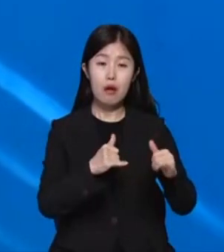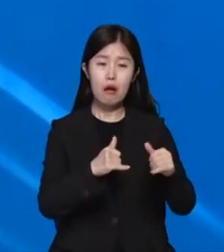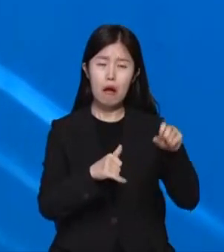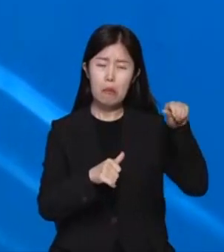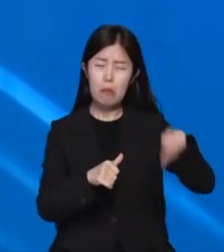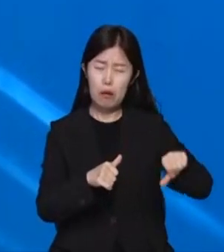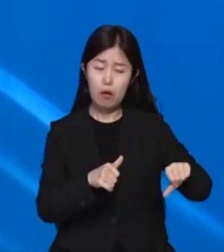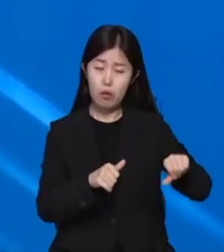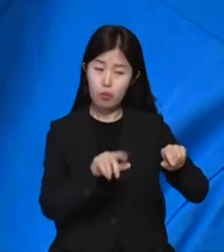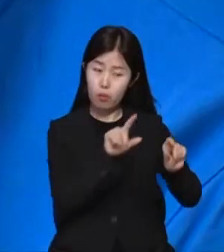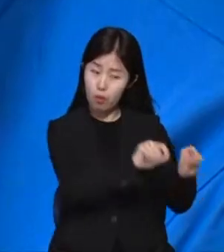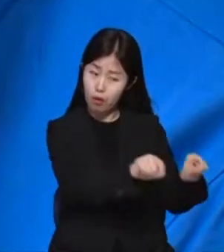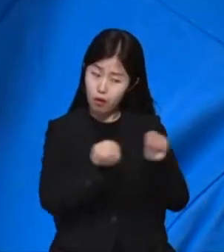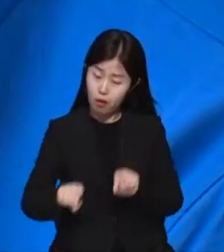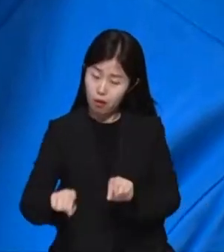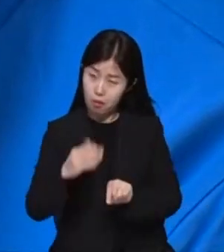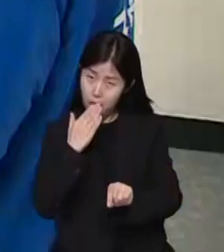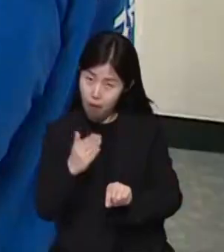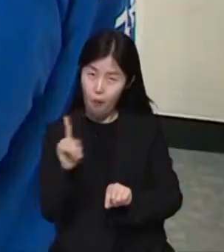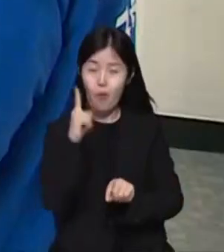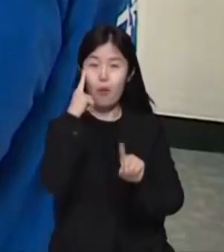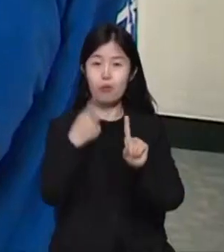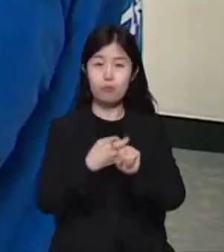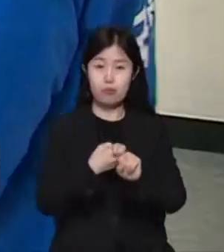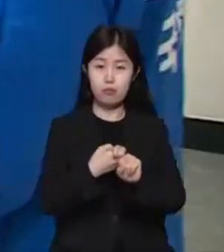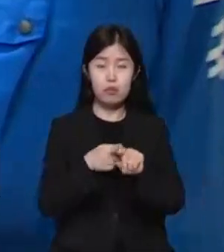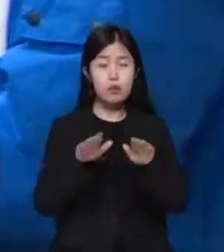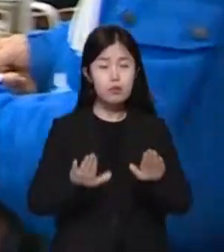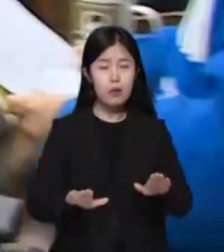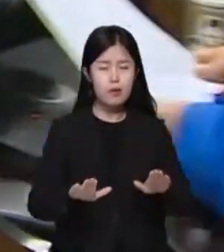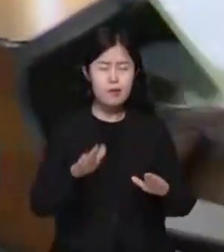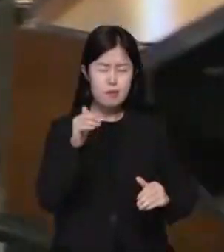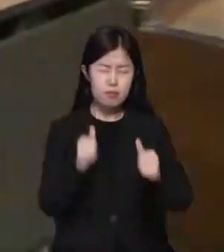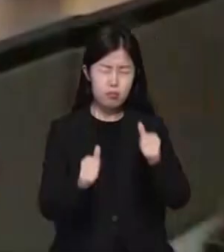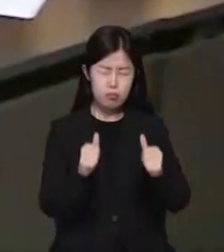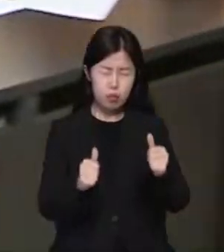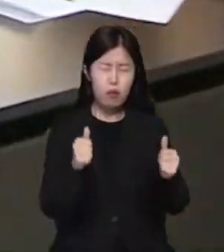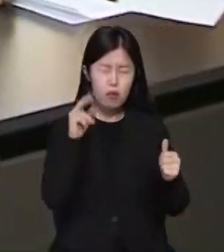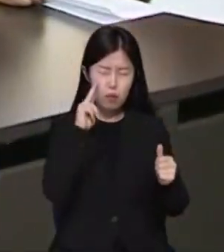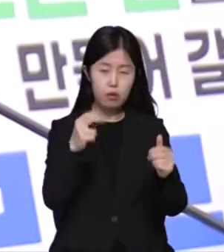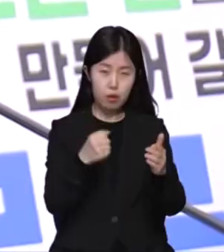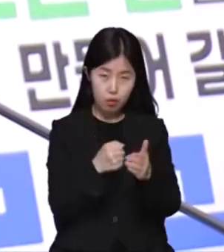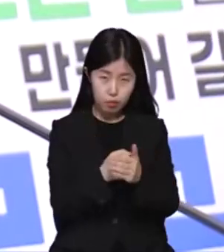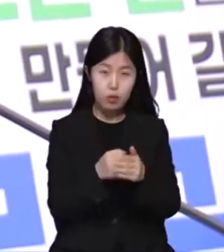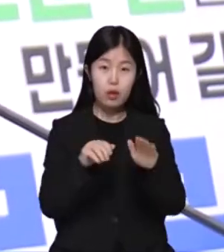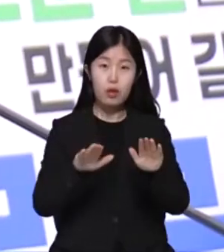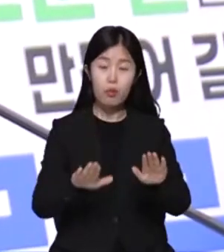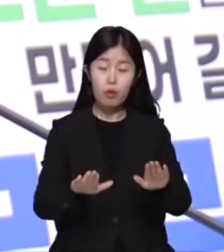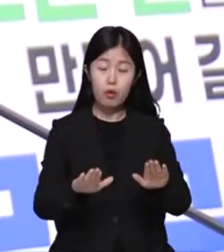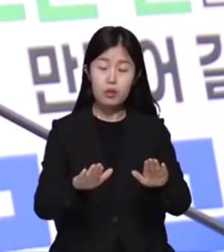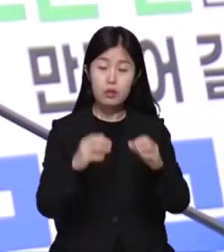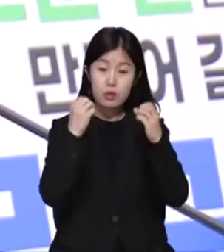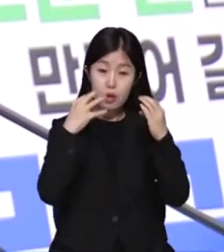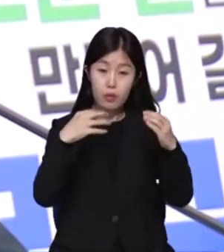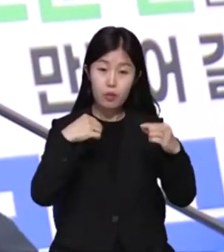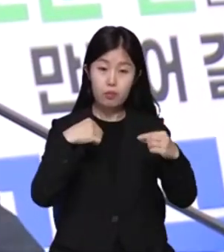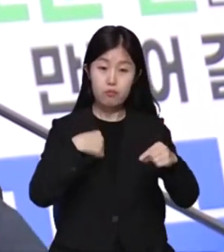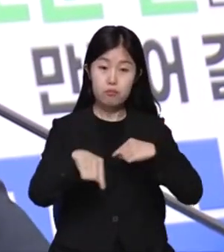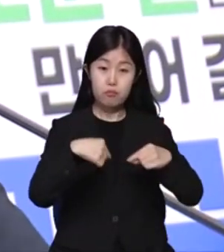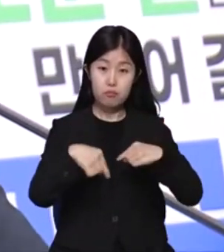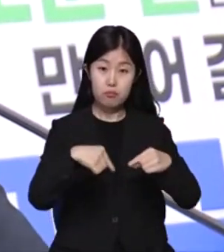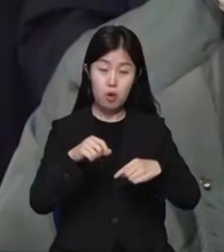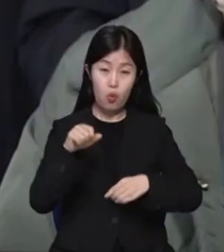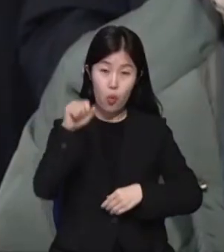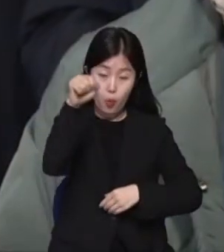관심입니다 치열한 경쟁이 예상되는만큼 정치신인 등에게 주어지는 가산점이 결정적 변수로